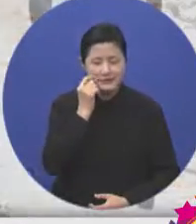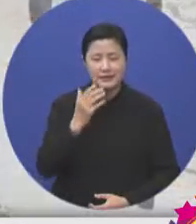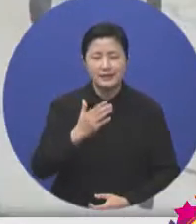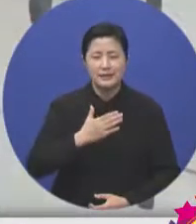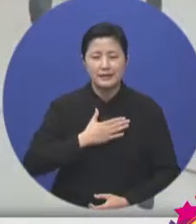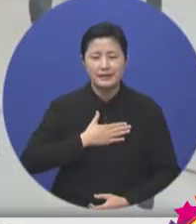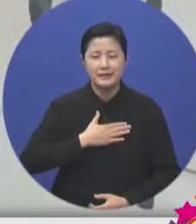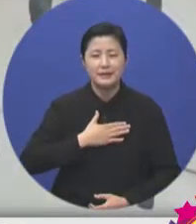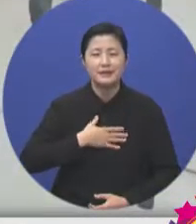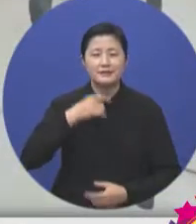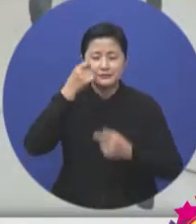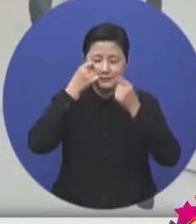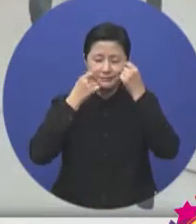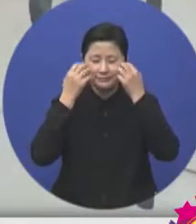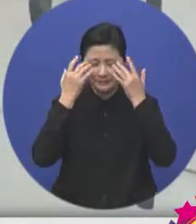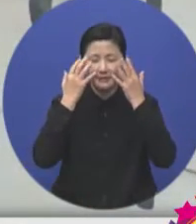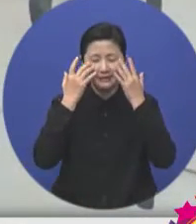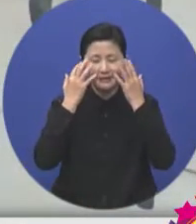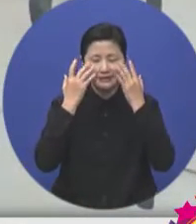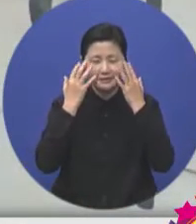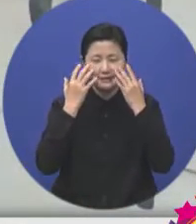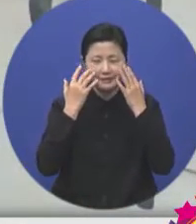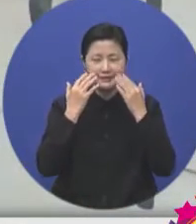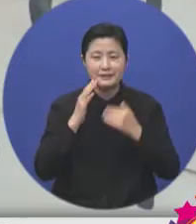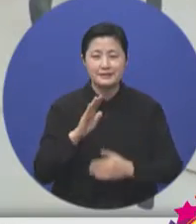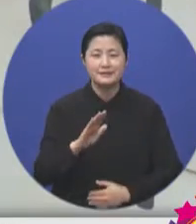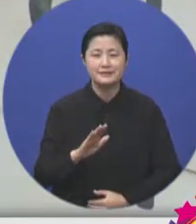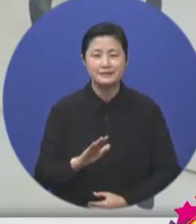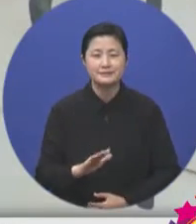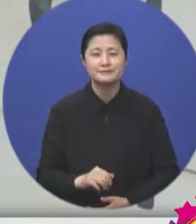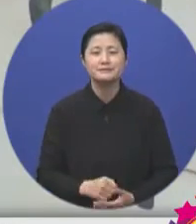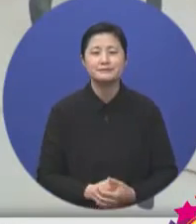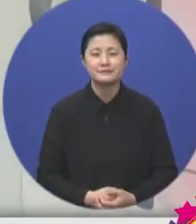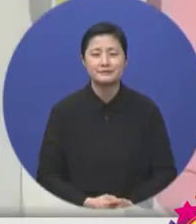목문전에 가운다.